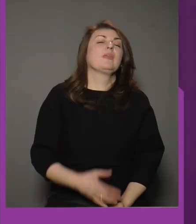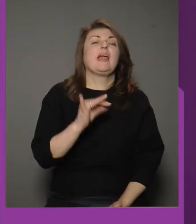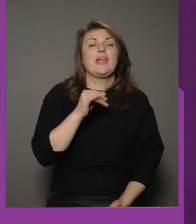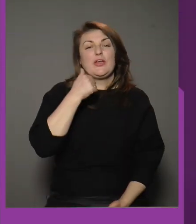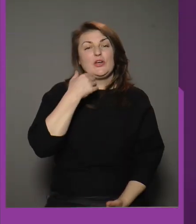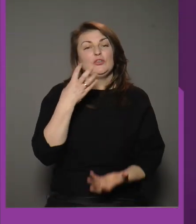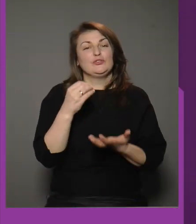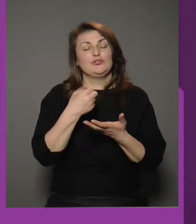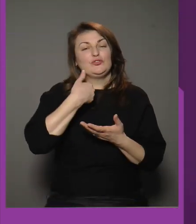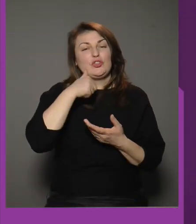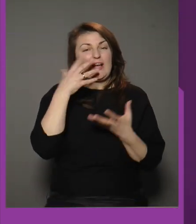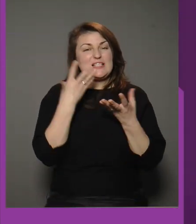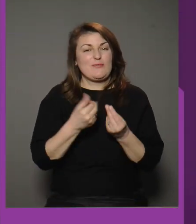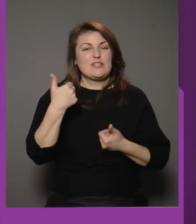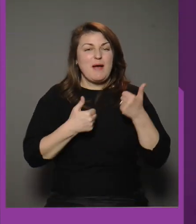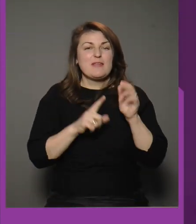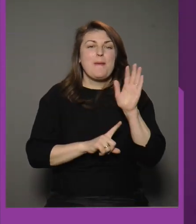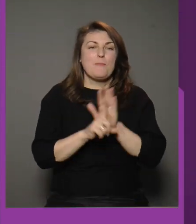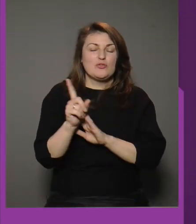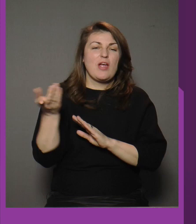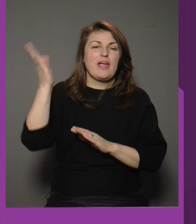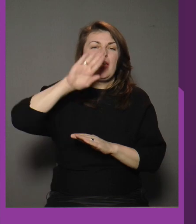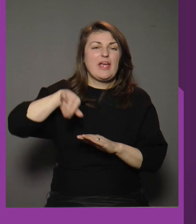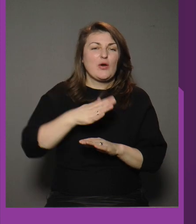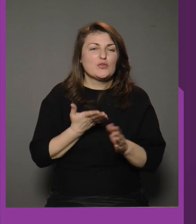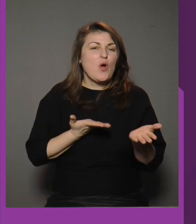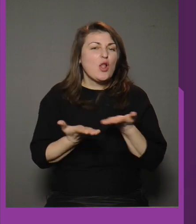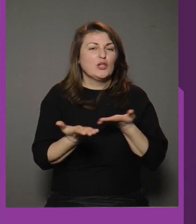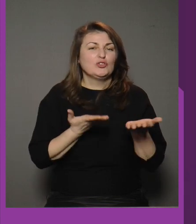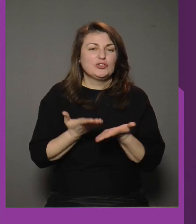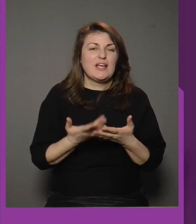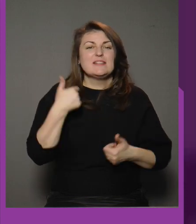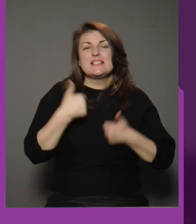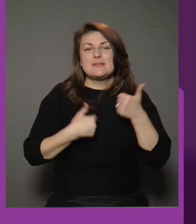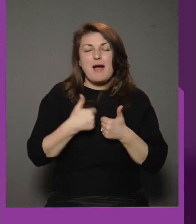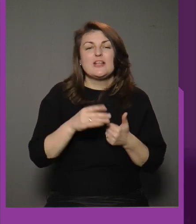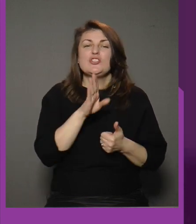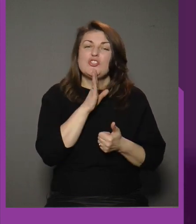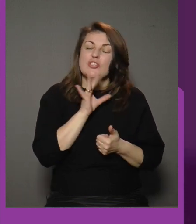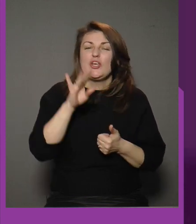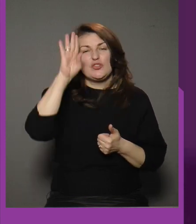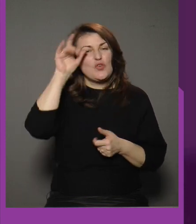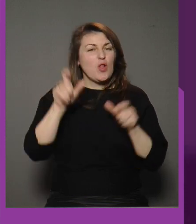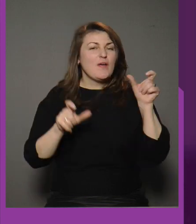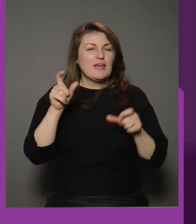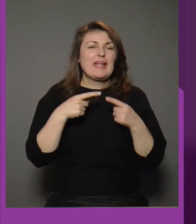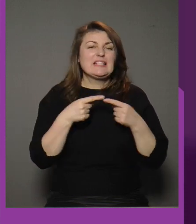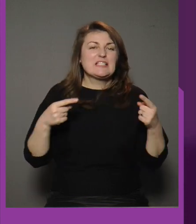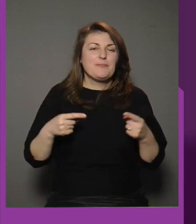Свої змагання почали гірськолижники. Змагалися і жінки, і чоловіки у